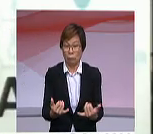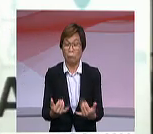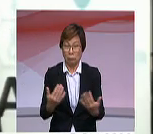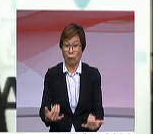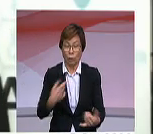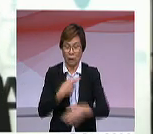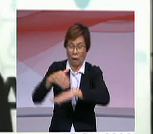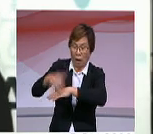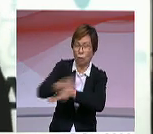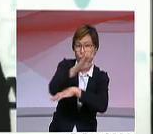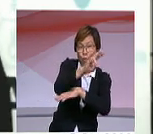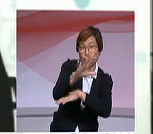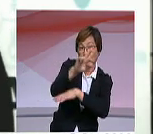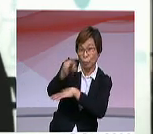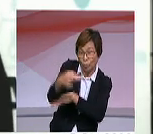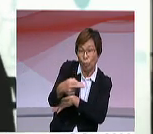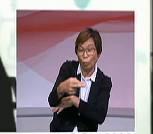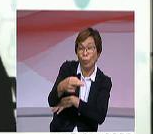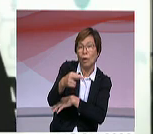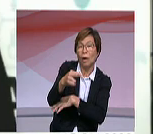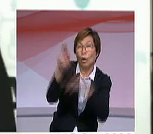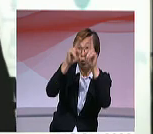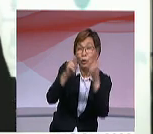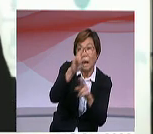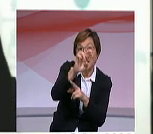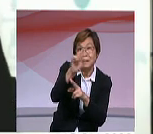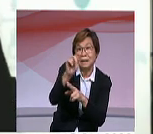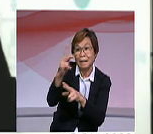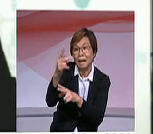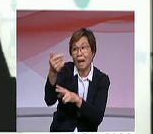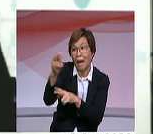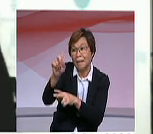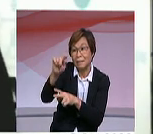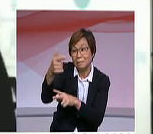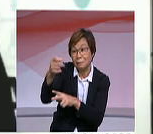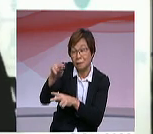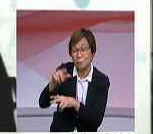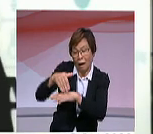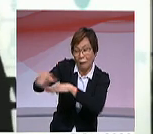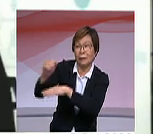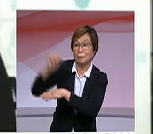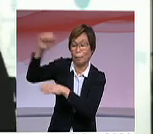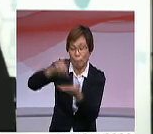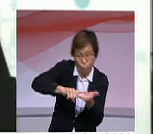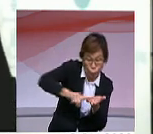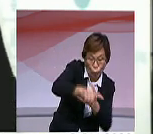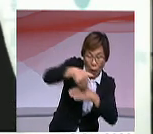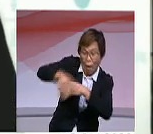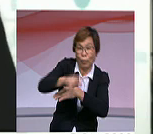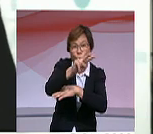menghantar 75,000 ujian RTK antigen ke negeri Sabah dan minggu depan kita akan